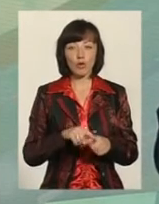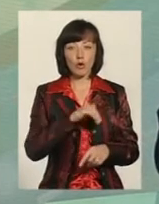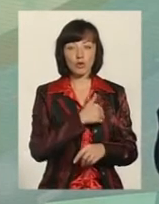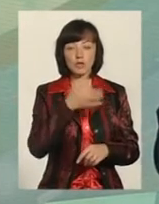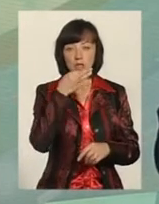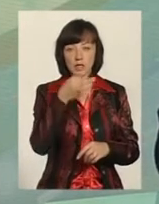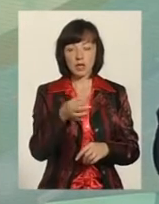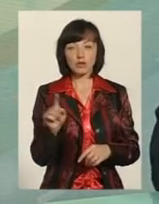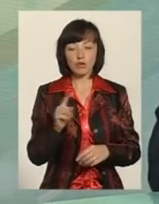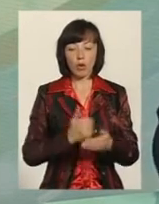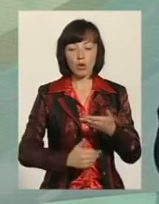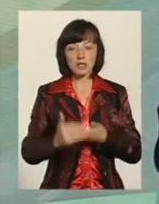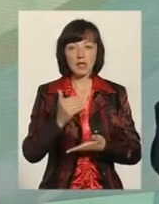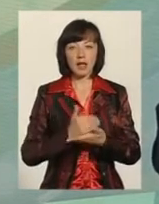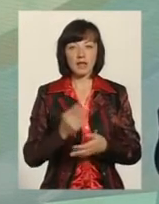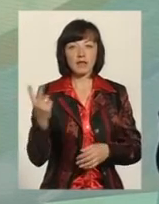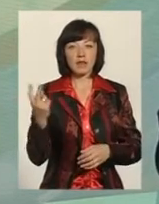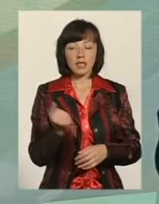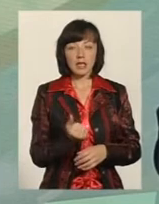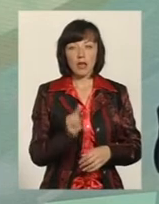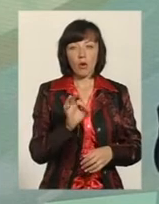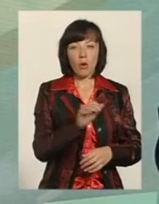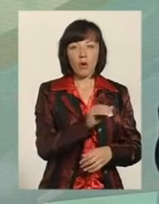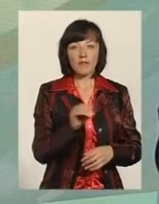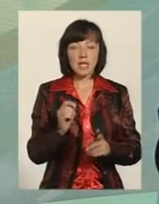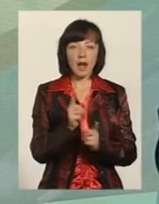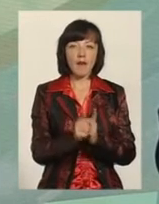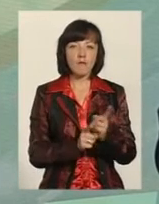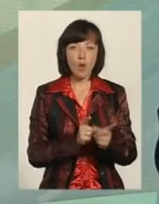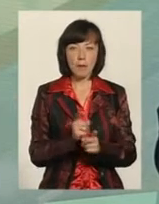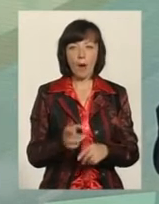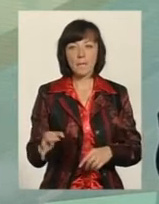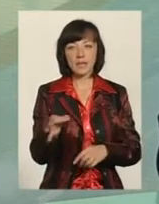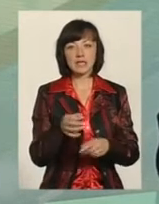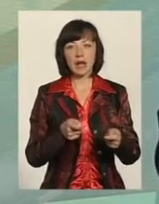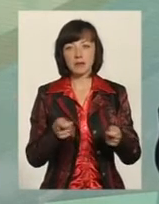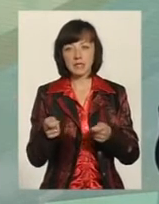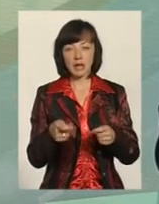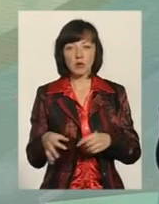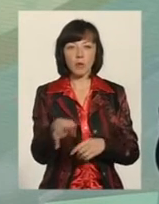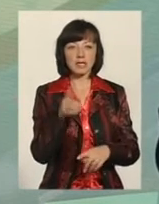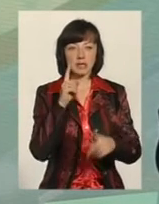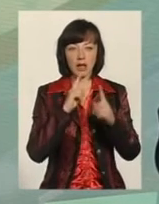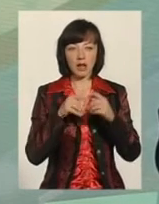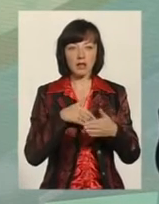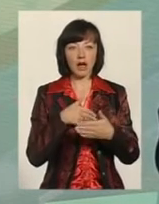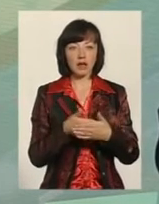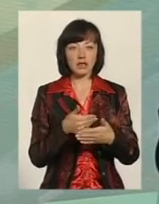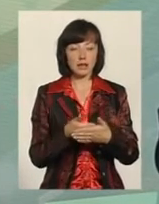сказати, що останні дві неділі Офіс реформ, обласна адміністрація, обласна рада активно